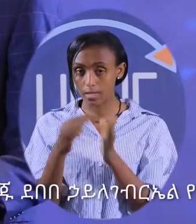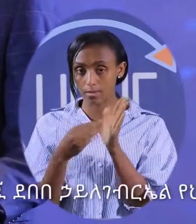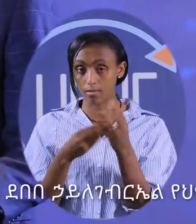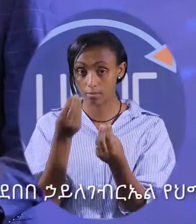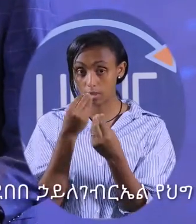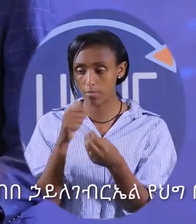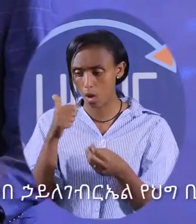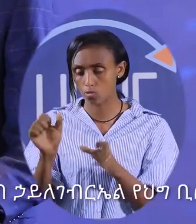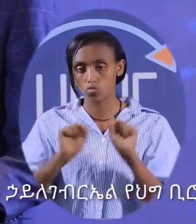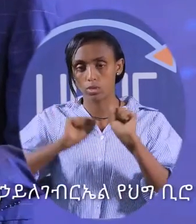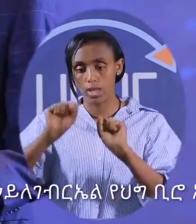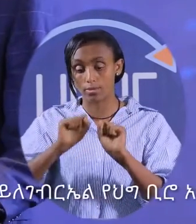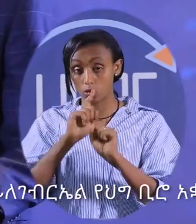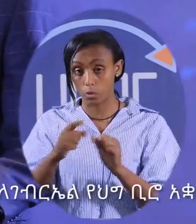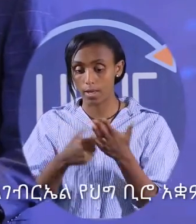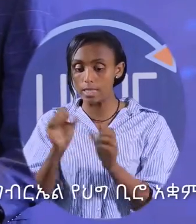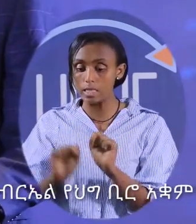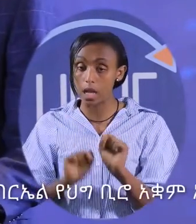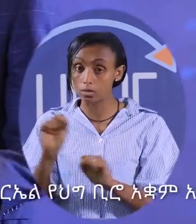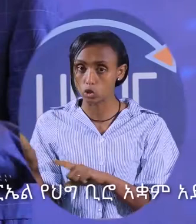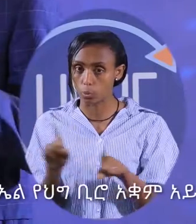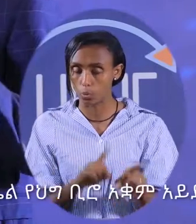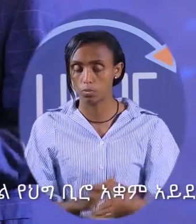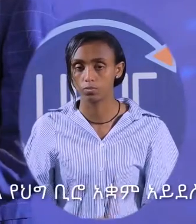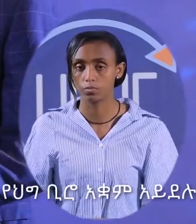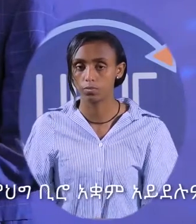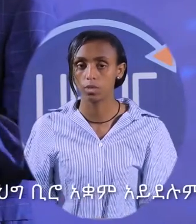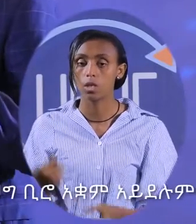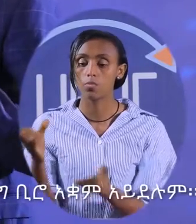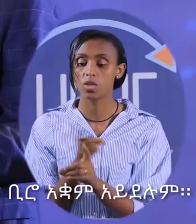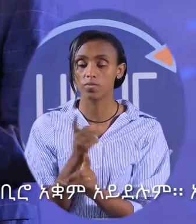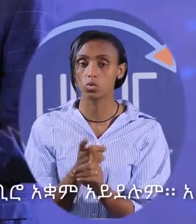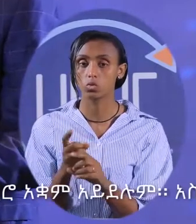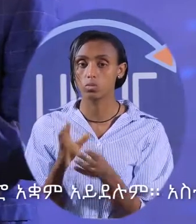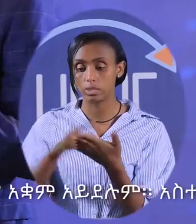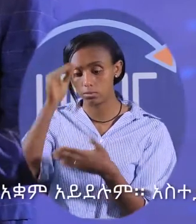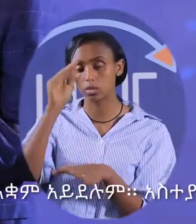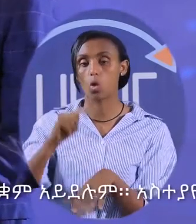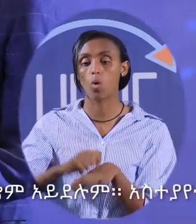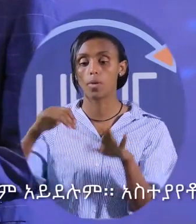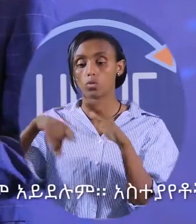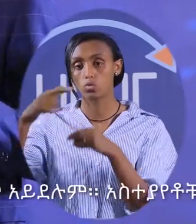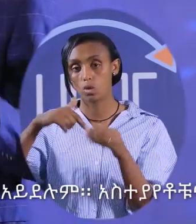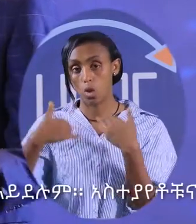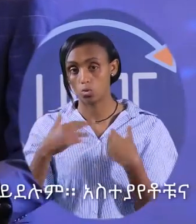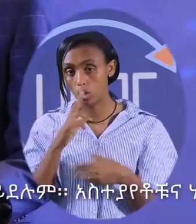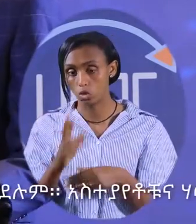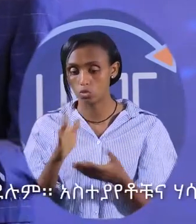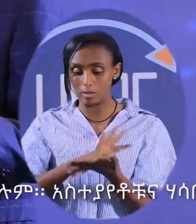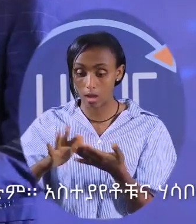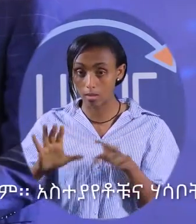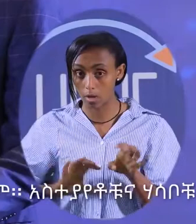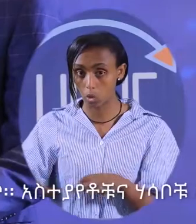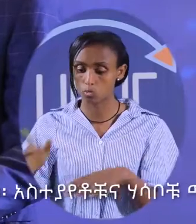በራሱ ሳይንስ ነው። ስለዚህ ይሄንን ሳይንስ ደግሞ የሚፈጥሩት በተለይ በትምህርት ተቋማት አካባቢ ያሉት ናቸው። ጥናት